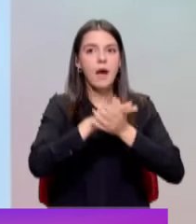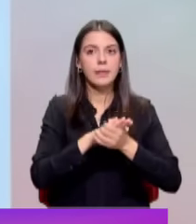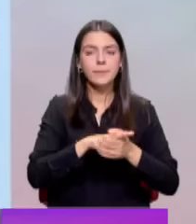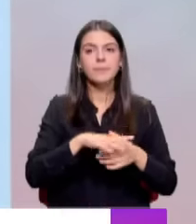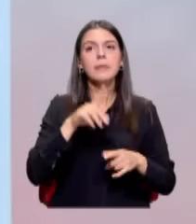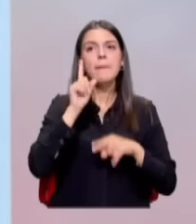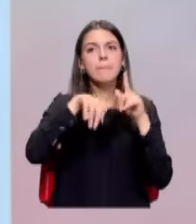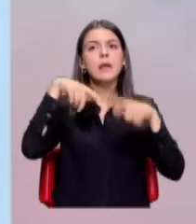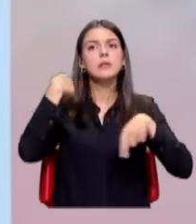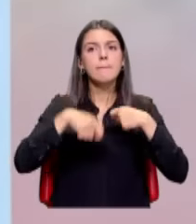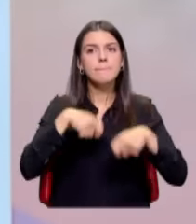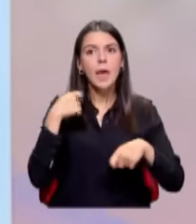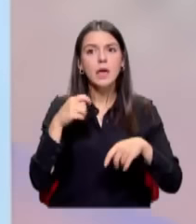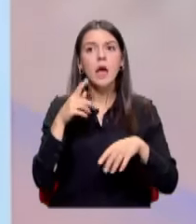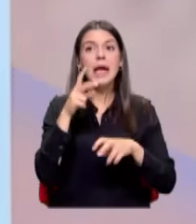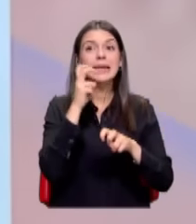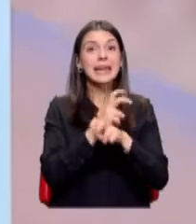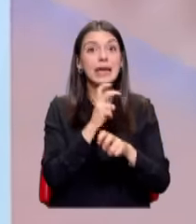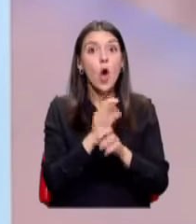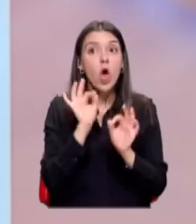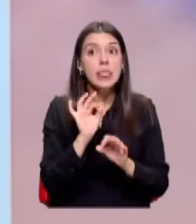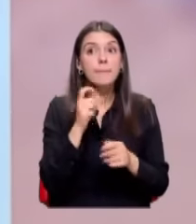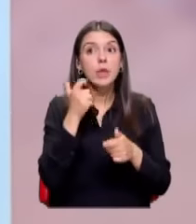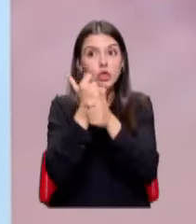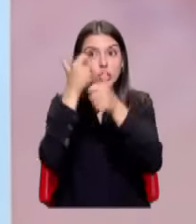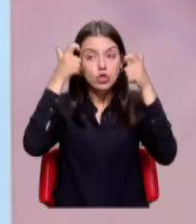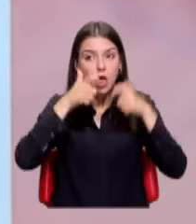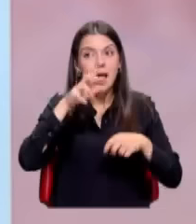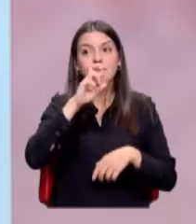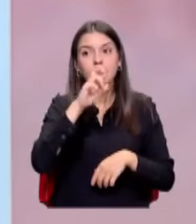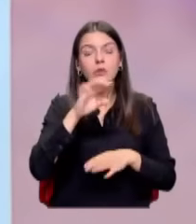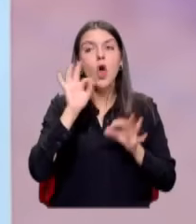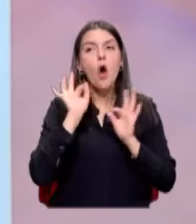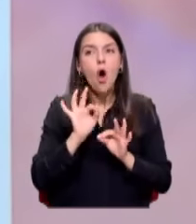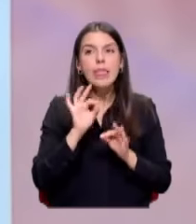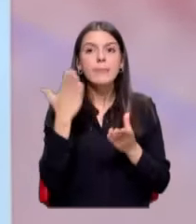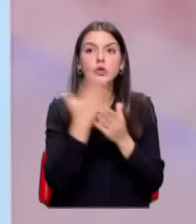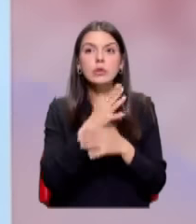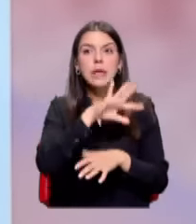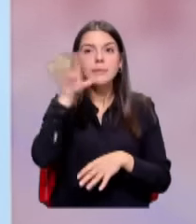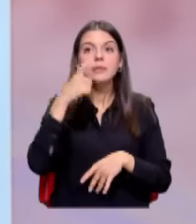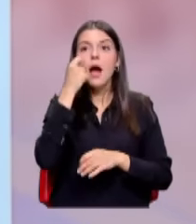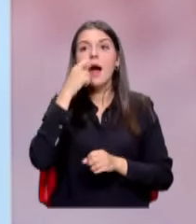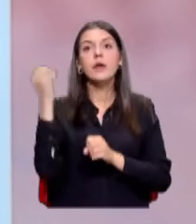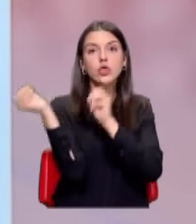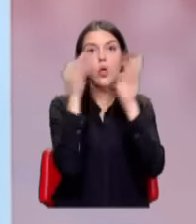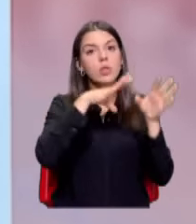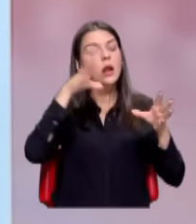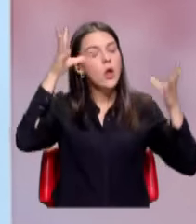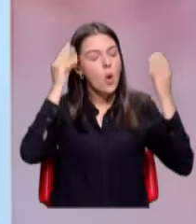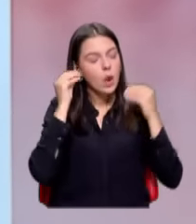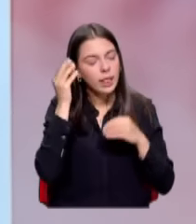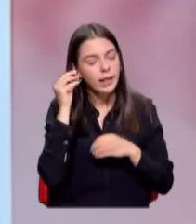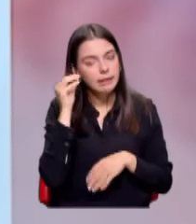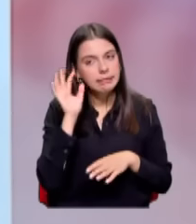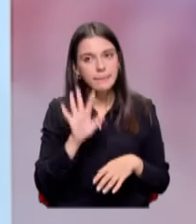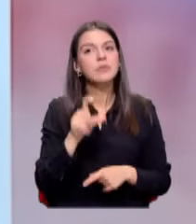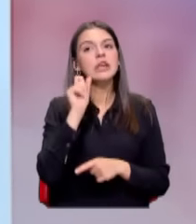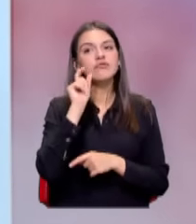kritik görevlerdeki personelinin bir bölümünü ve önemli verilerini Ankara'ya gönderdikleri öğrenildi.